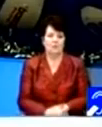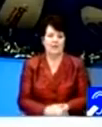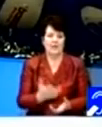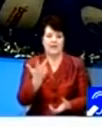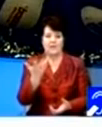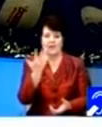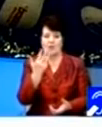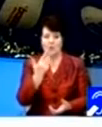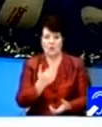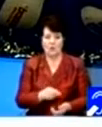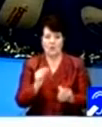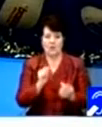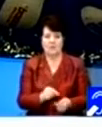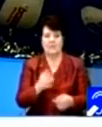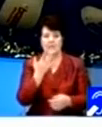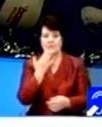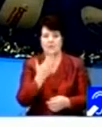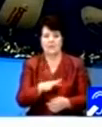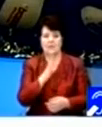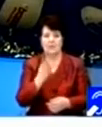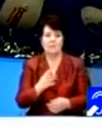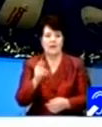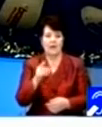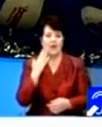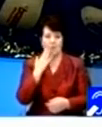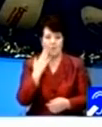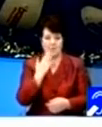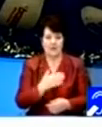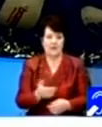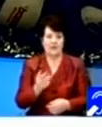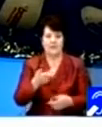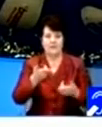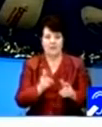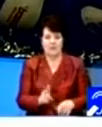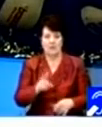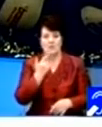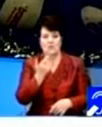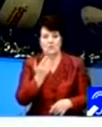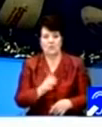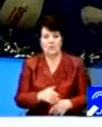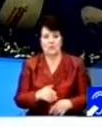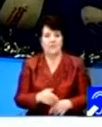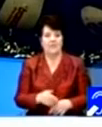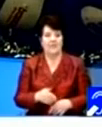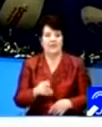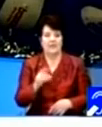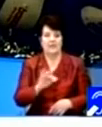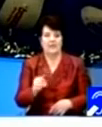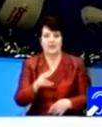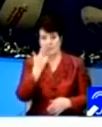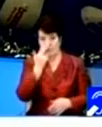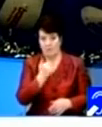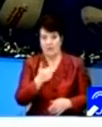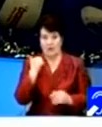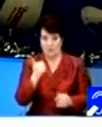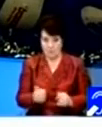Tricolorii lui Contra vor ca naționala să rămână a românilor. Nu avem nevoie de naturalizări, spun Chipciu și Pintilimon. Gnoiere este foarte bun, dar nu